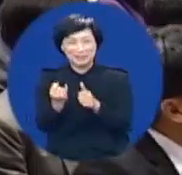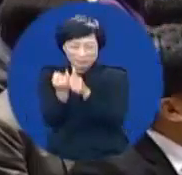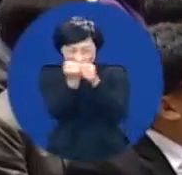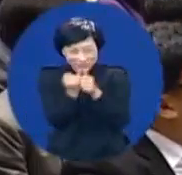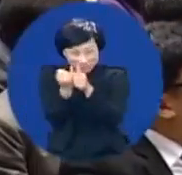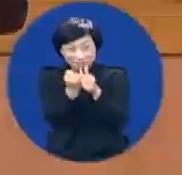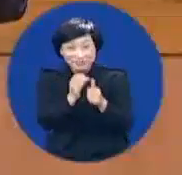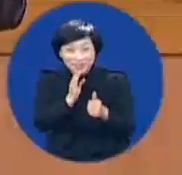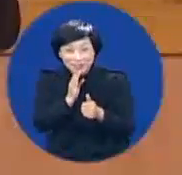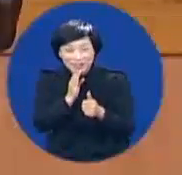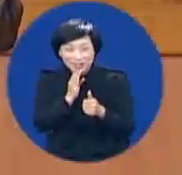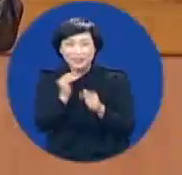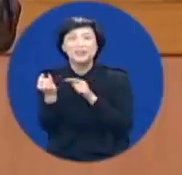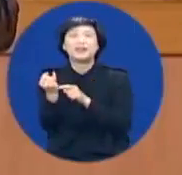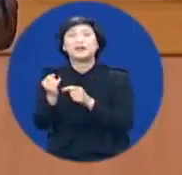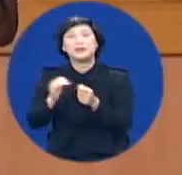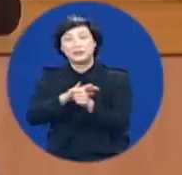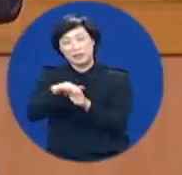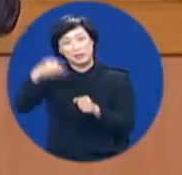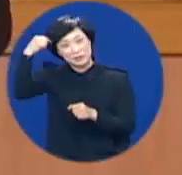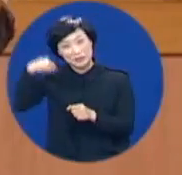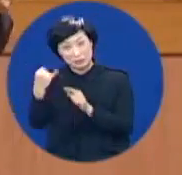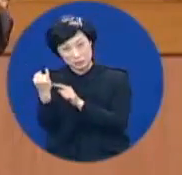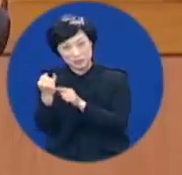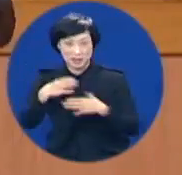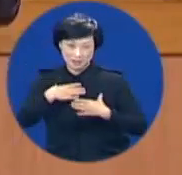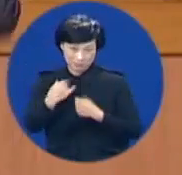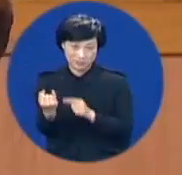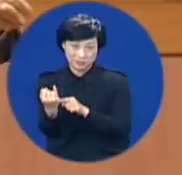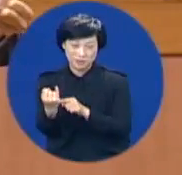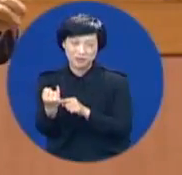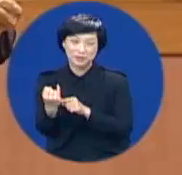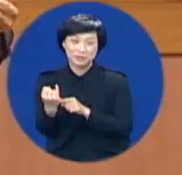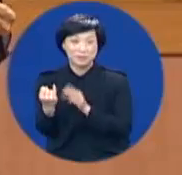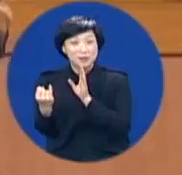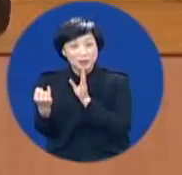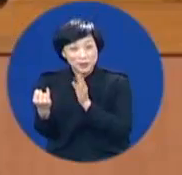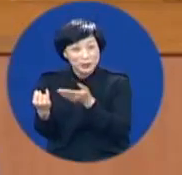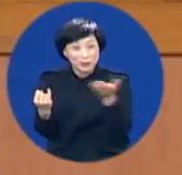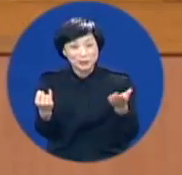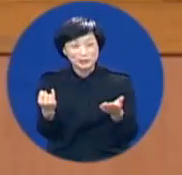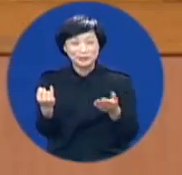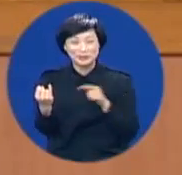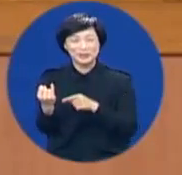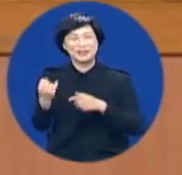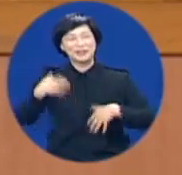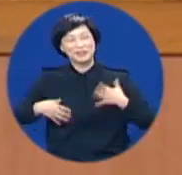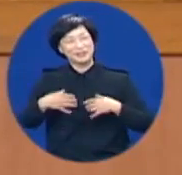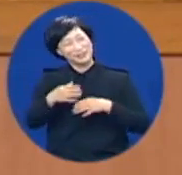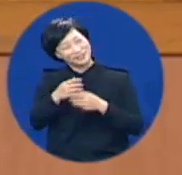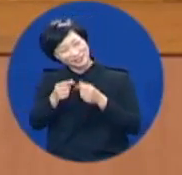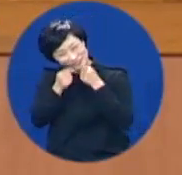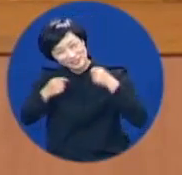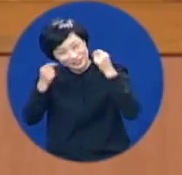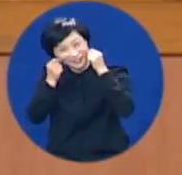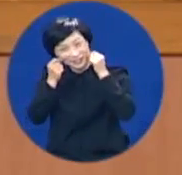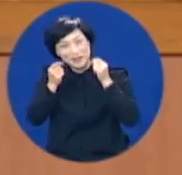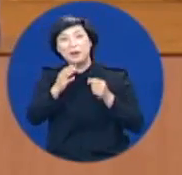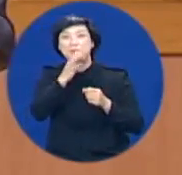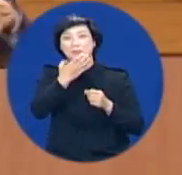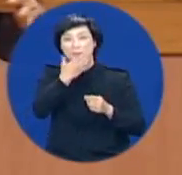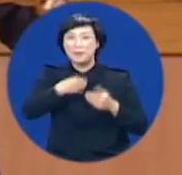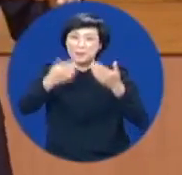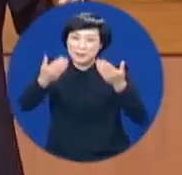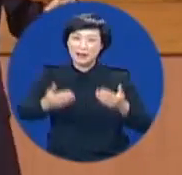느끼면서 사랑도 느끼고 안전하고 평안하고 그냥 아주 기쁨이 충만한 축복된